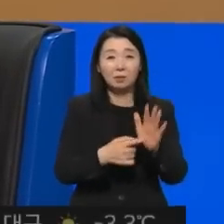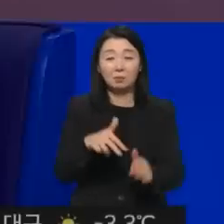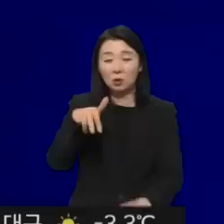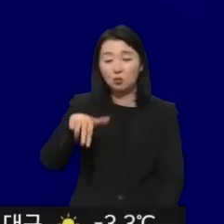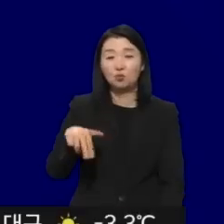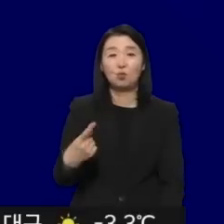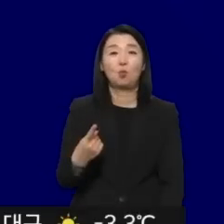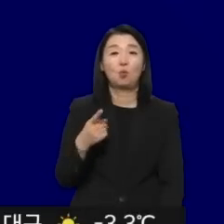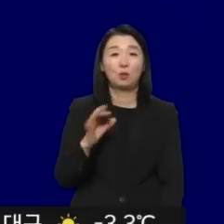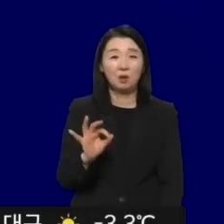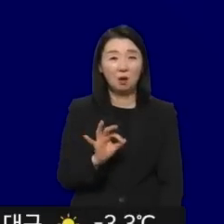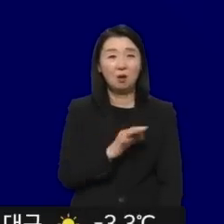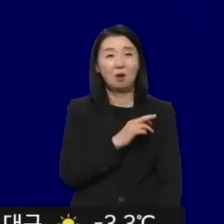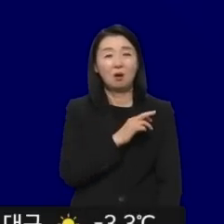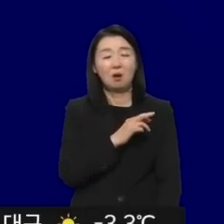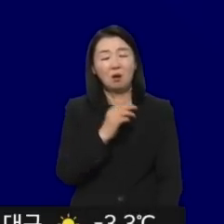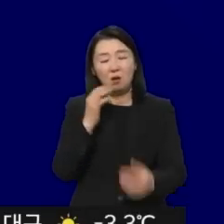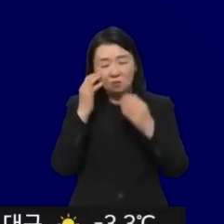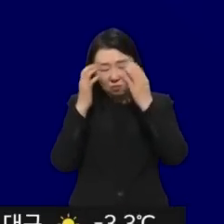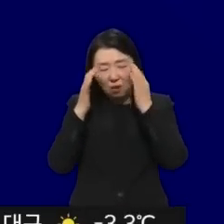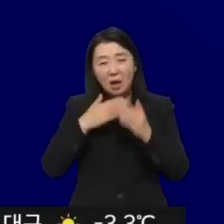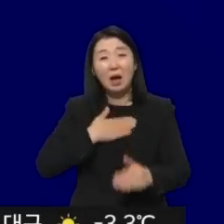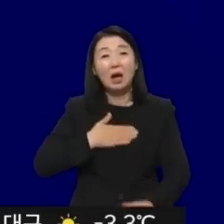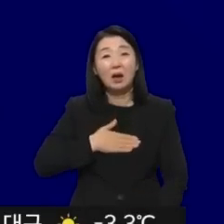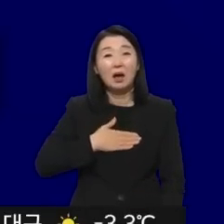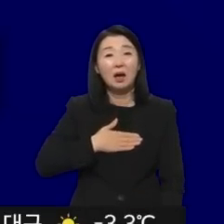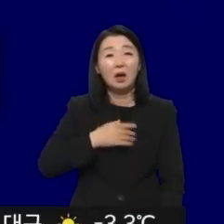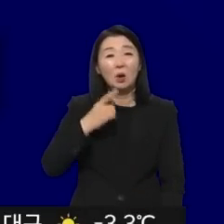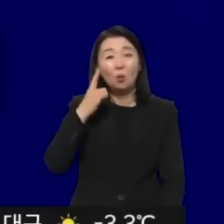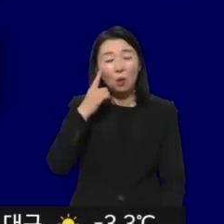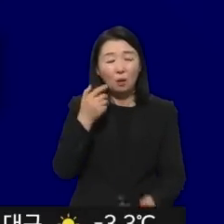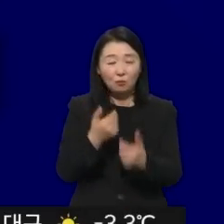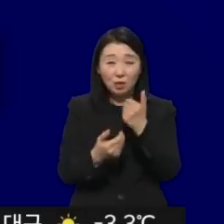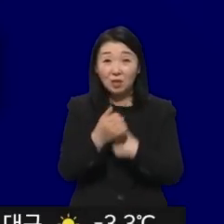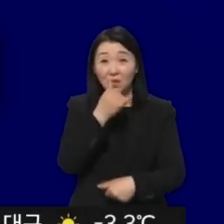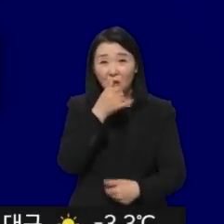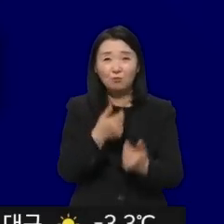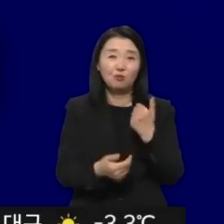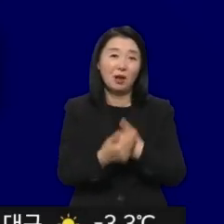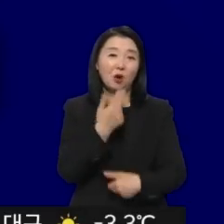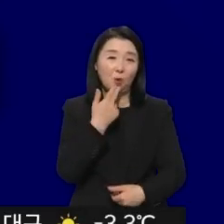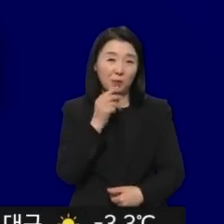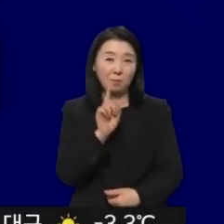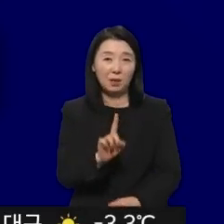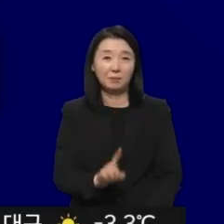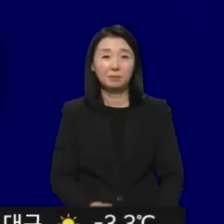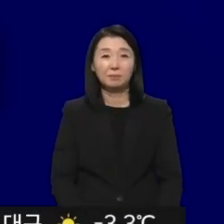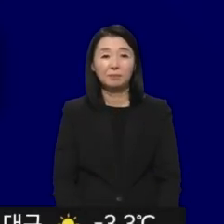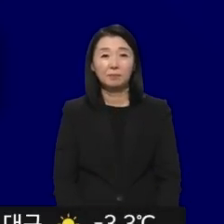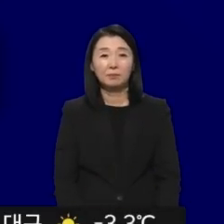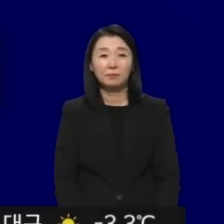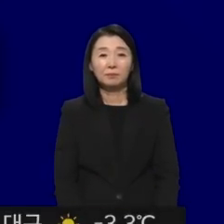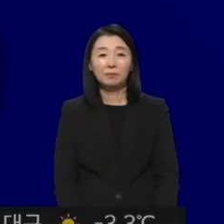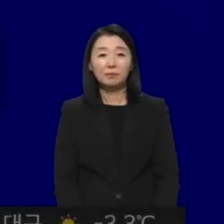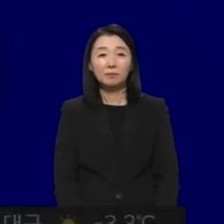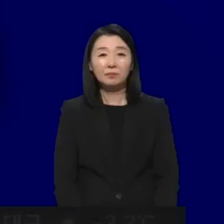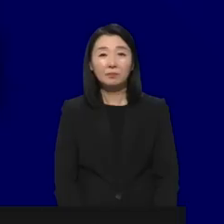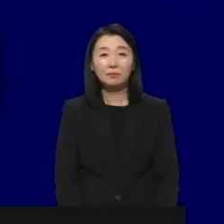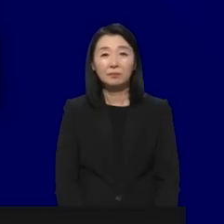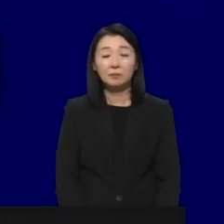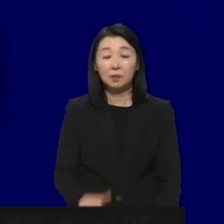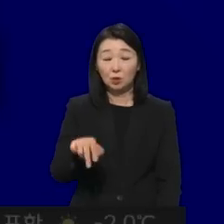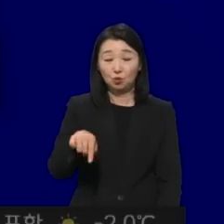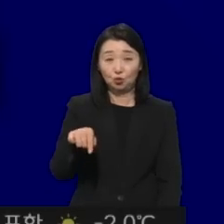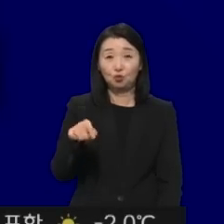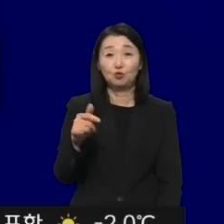주호영 원내대표의 고충을 왜 모르겠느냐, 불화설 얘기가 나오는 것 같은데 불화 같은 건 없다 이렇게 말을 했다고 합니다. 주